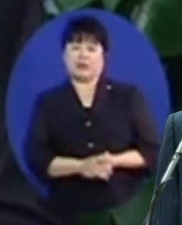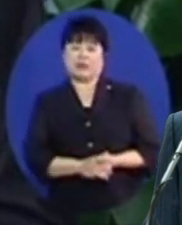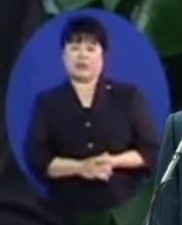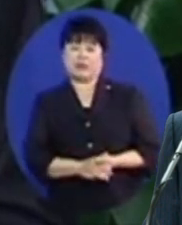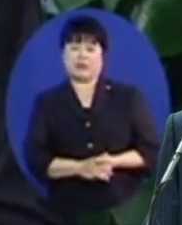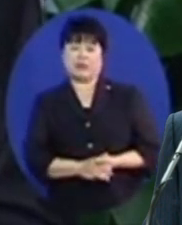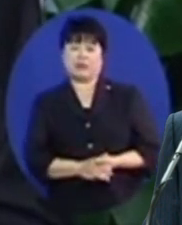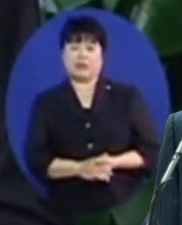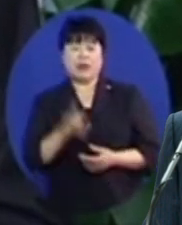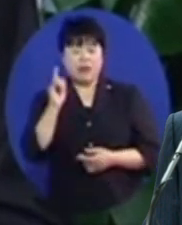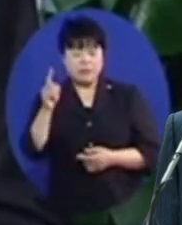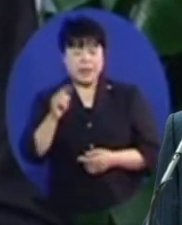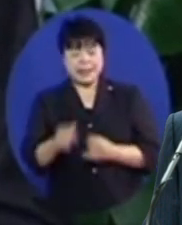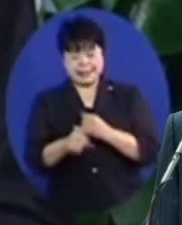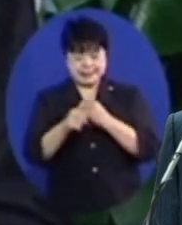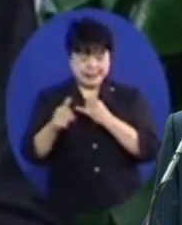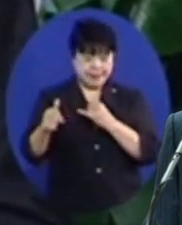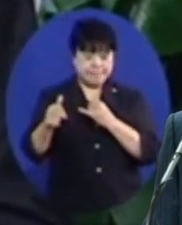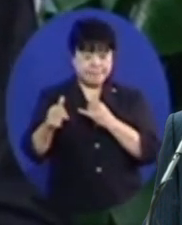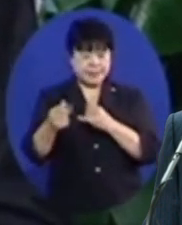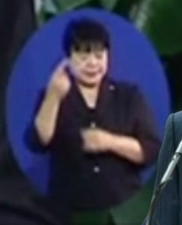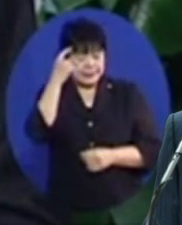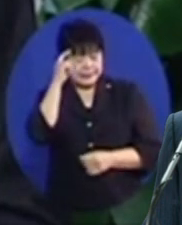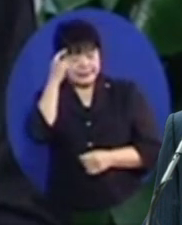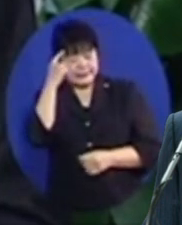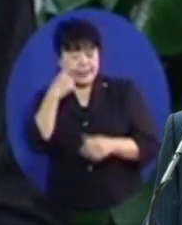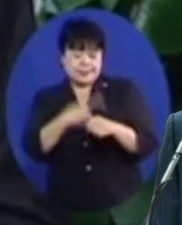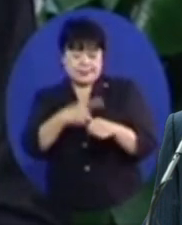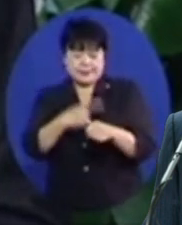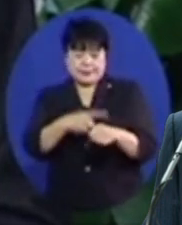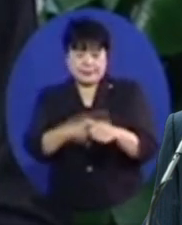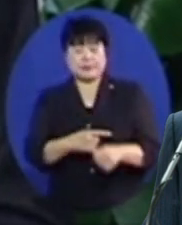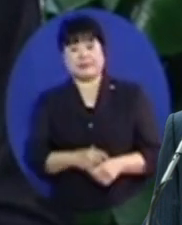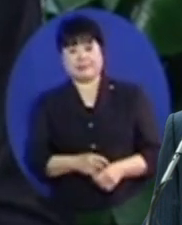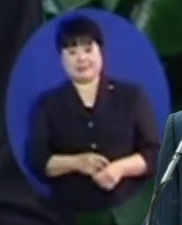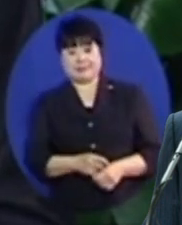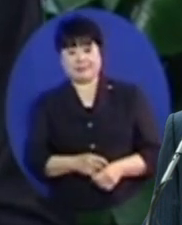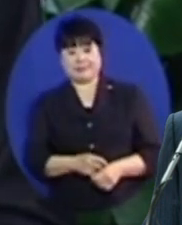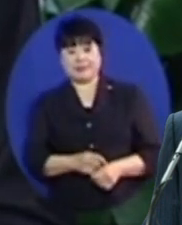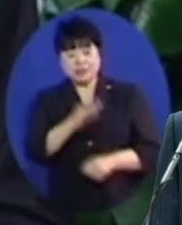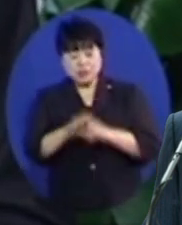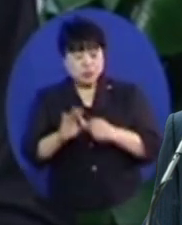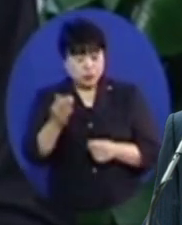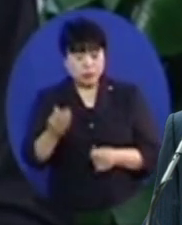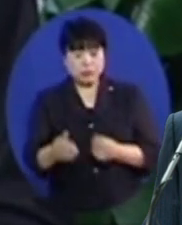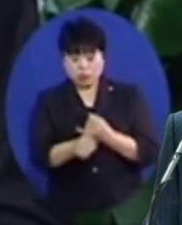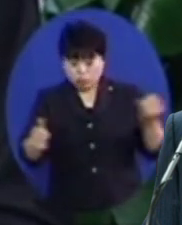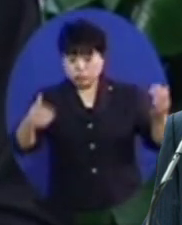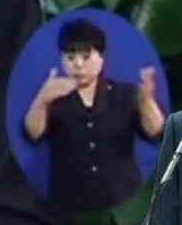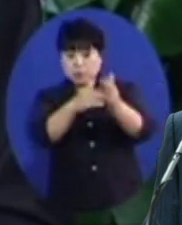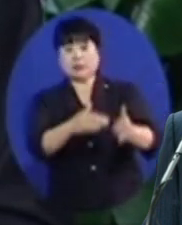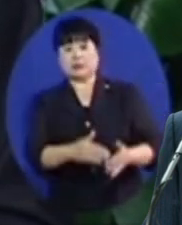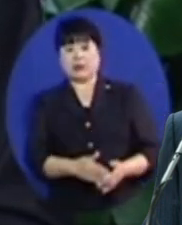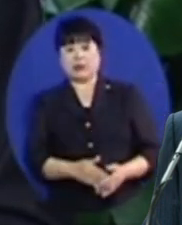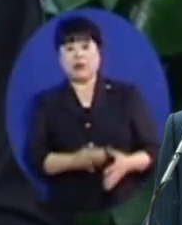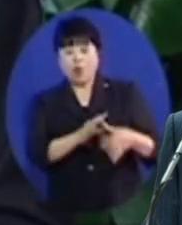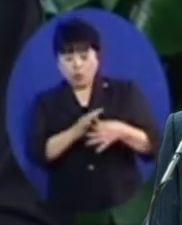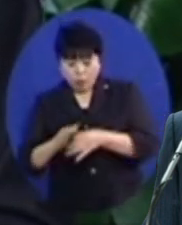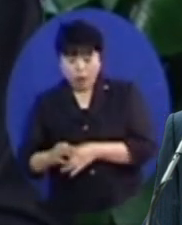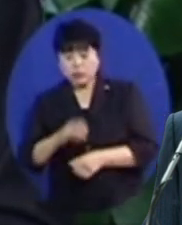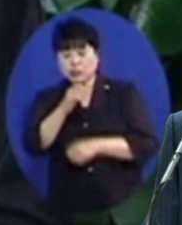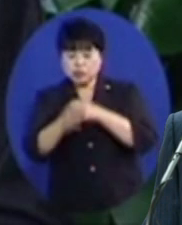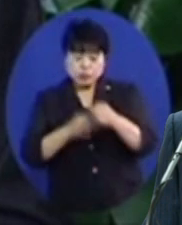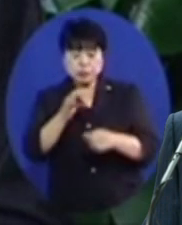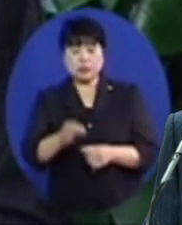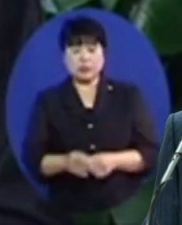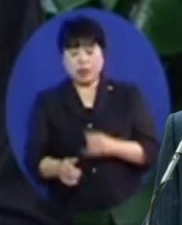그런데도 매일같이 오늘 남편을 생각하고 욕을 합니까? 그럽니다. 10년 전에 이혼했는데 왜 지금까지